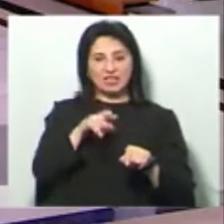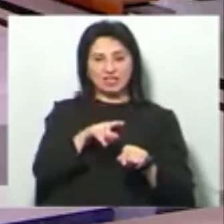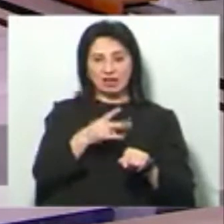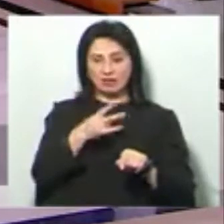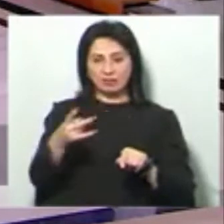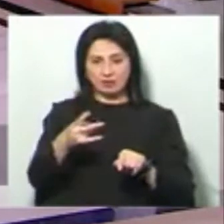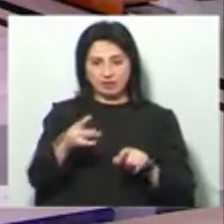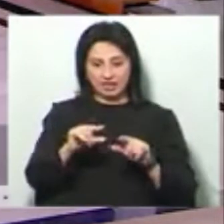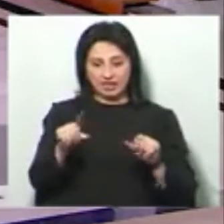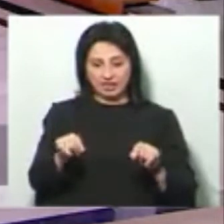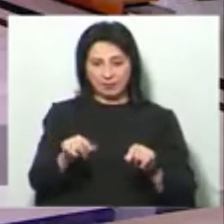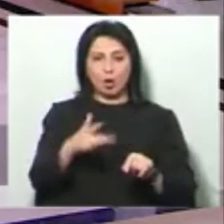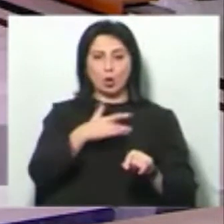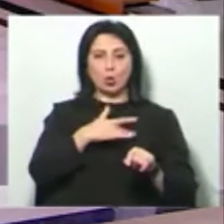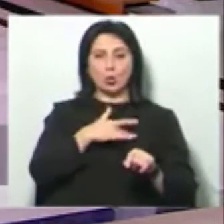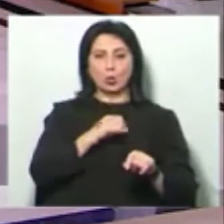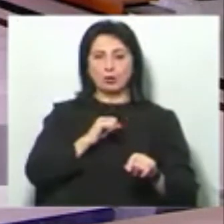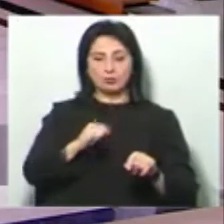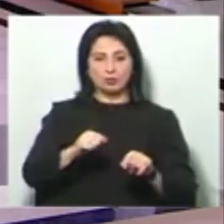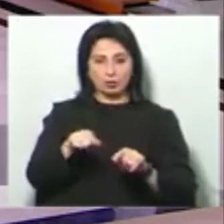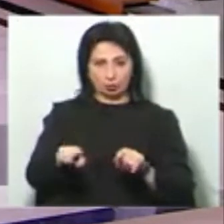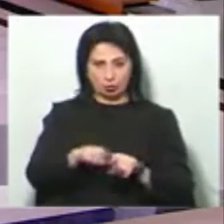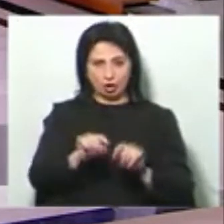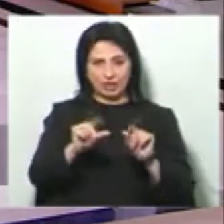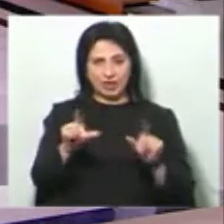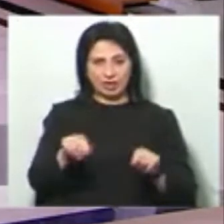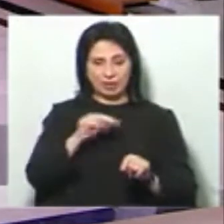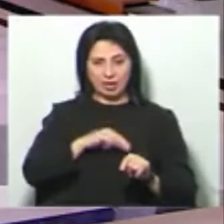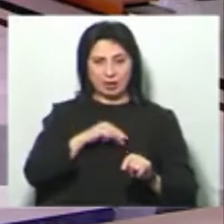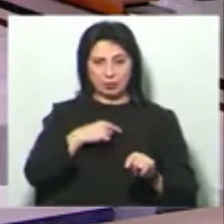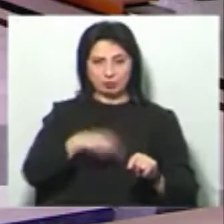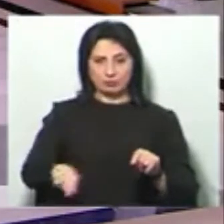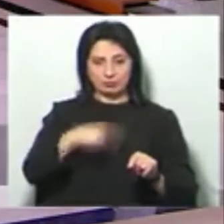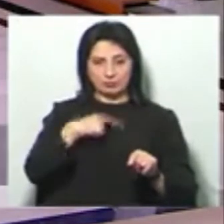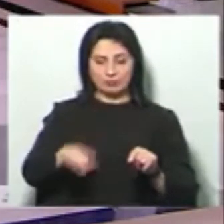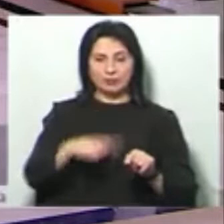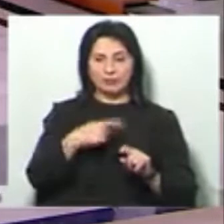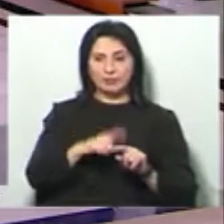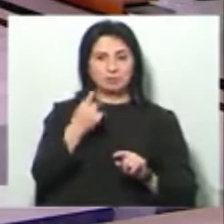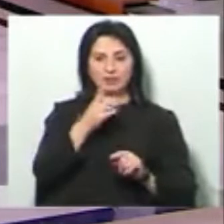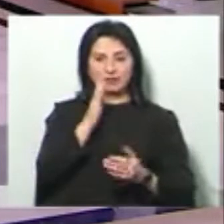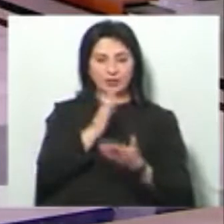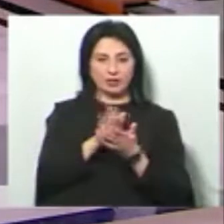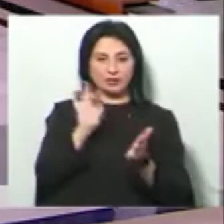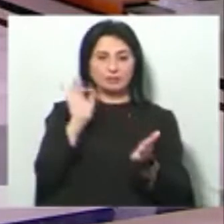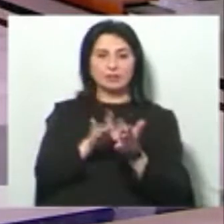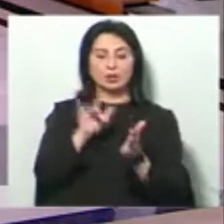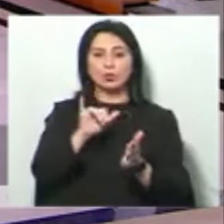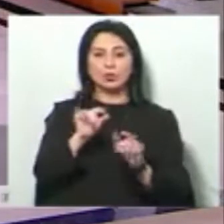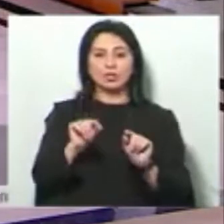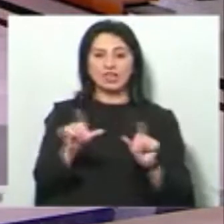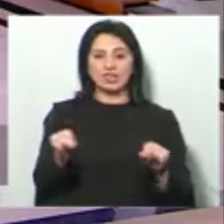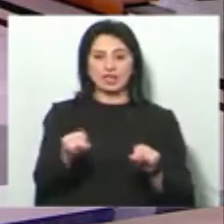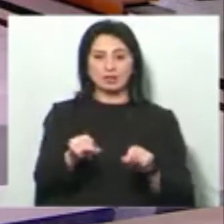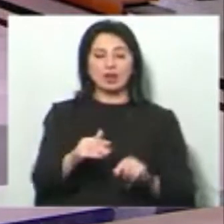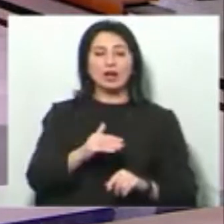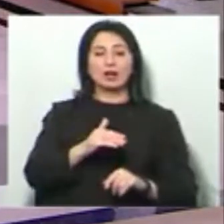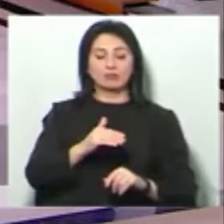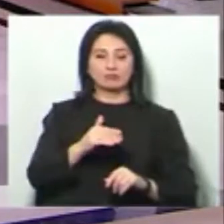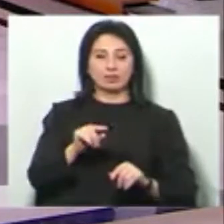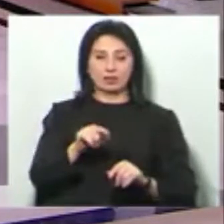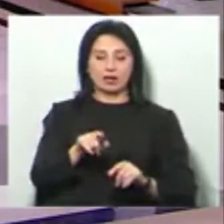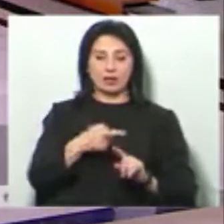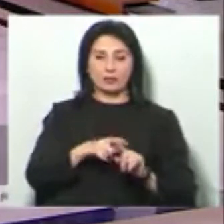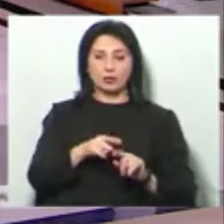თირკმლს არის გულის უკმარისობა რომელიც ესევე თირკმლისთვის პრობლემა არის და საკმაოდ მაღალი რისკი არის თირკმლის